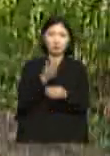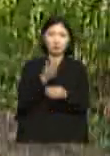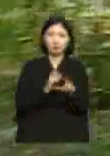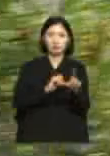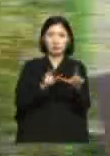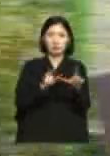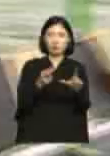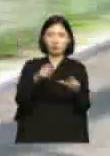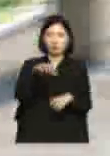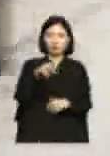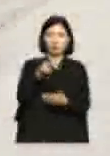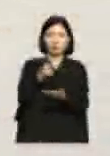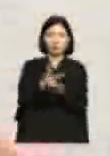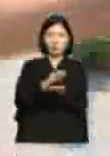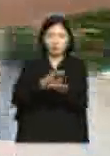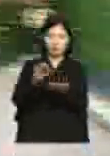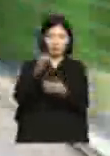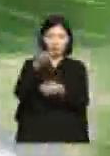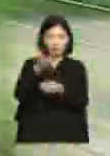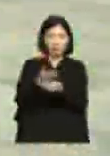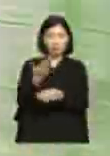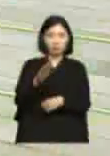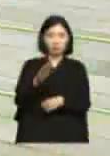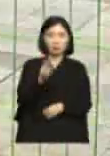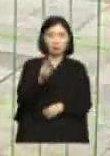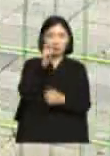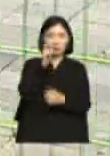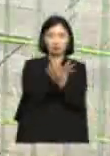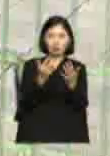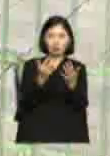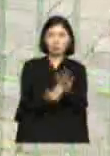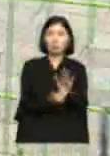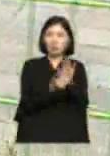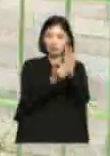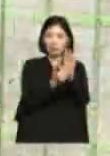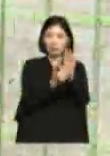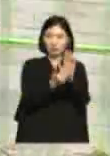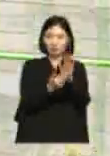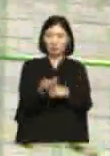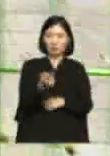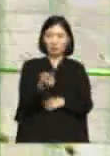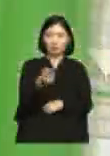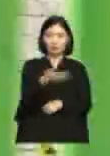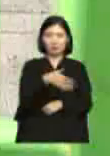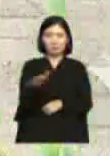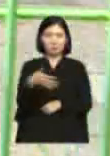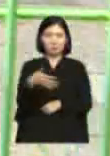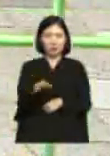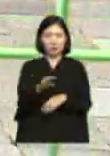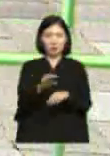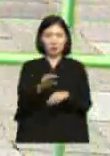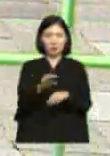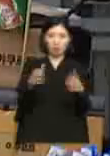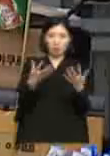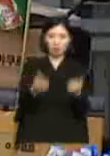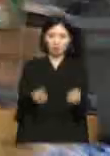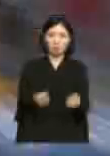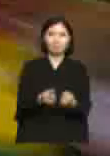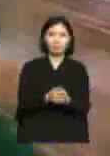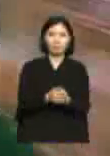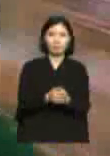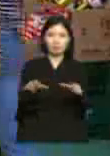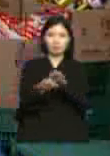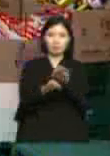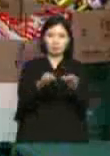대부분 공터는 주차장으로 활용되지만 보시는 것처럼 철장에 가로막힌 채 나대지로 방치되는 곳도 적지 않습니다. 지역